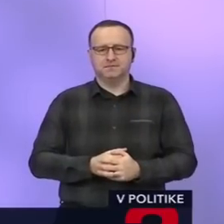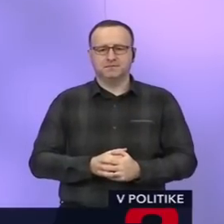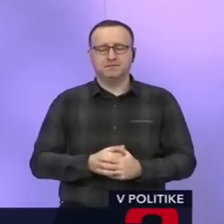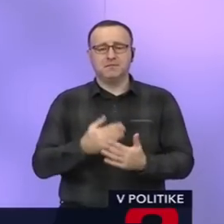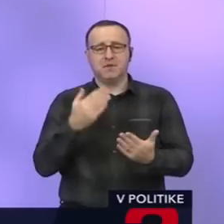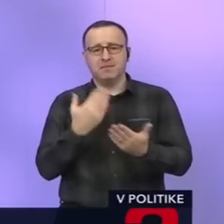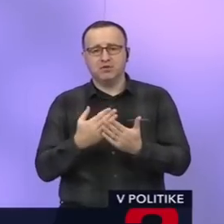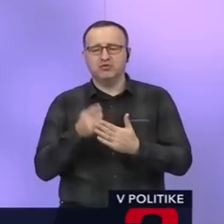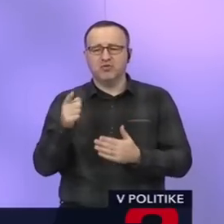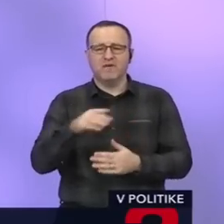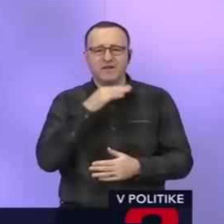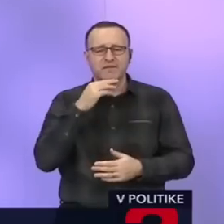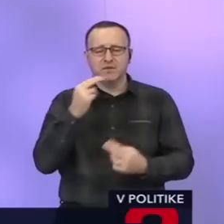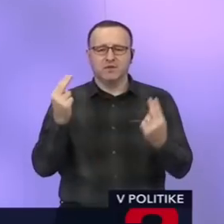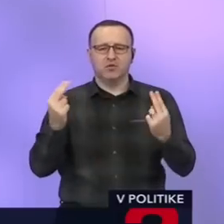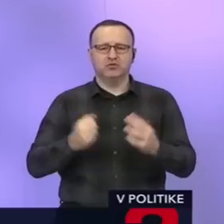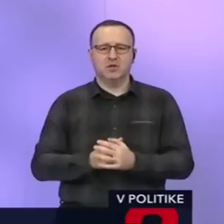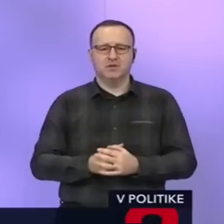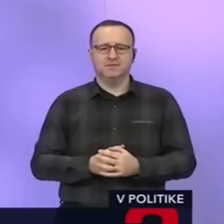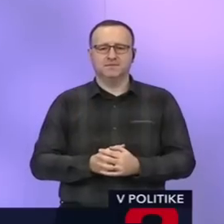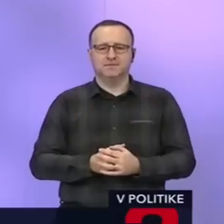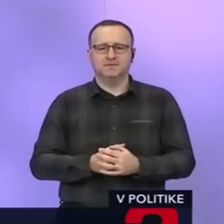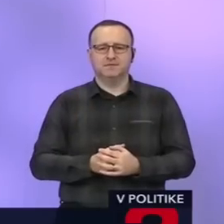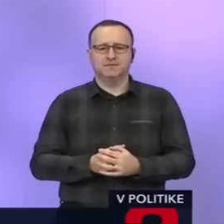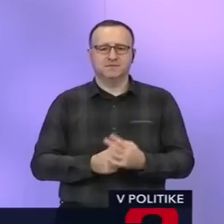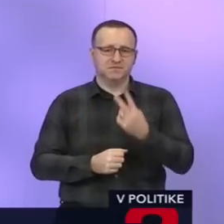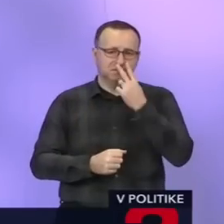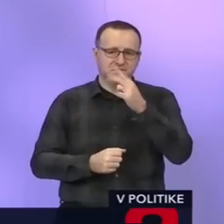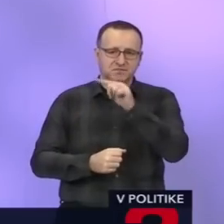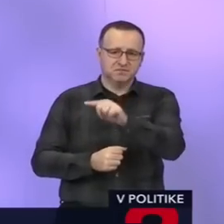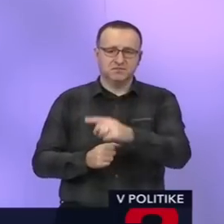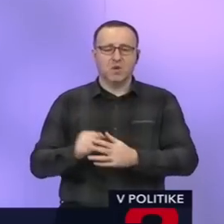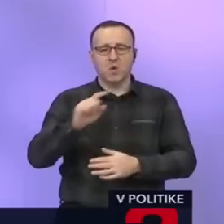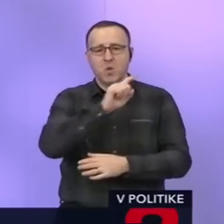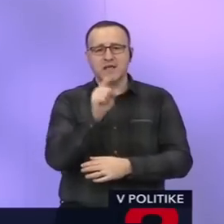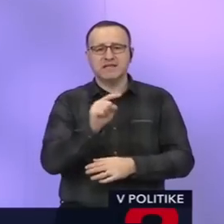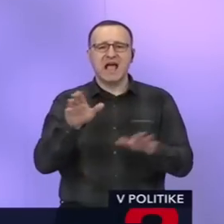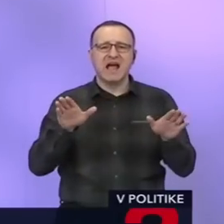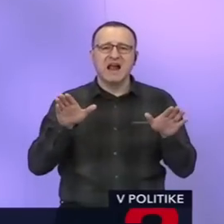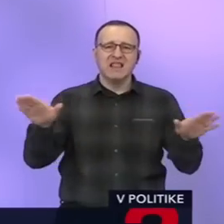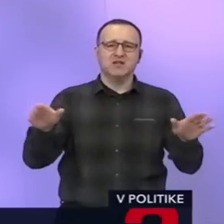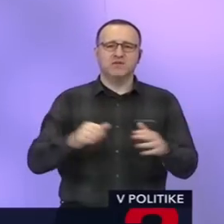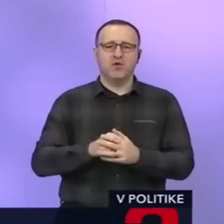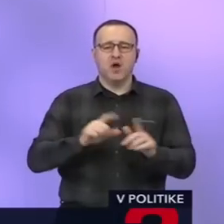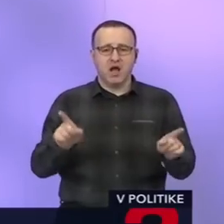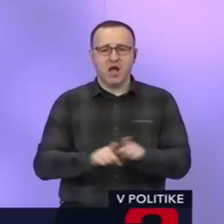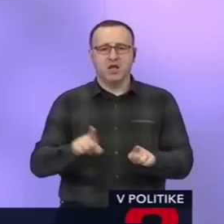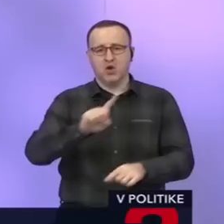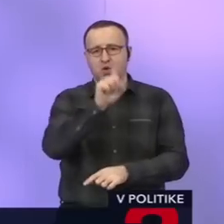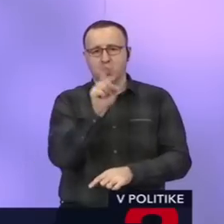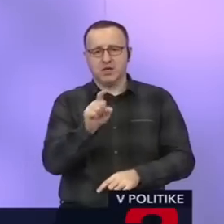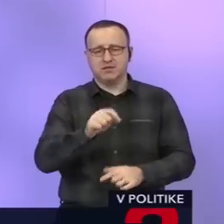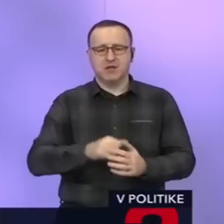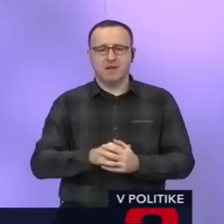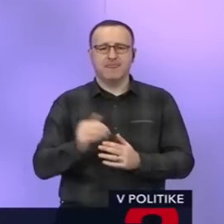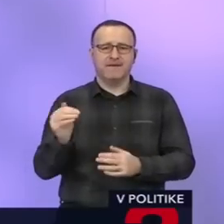pretože je to veľmi dôležité, je to zásadné. Vzhľadom na to, že otázka letectva je aj otázkou